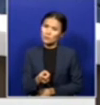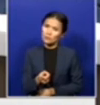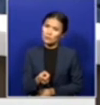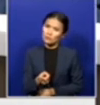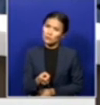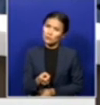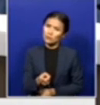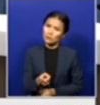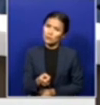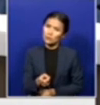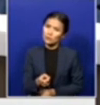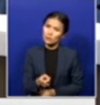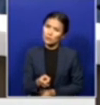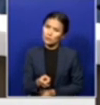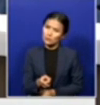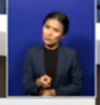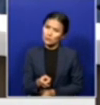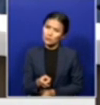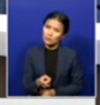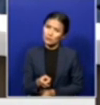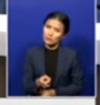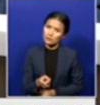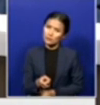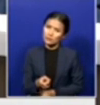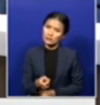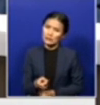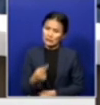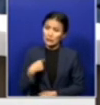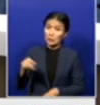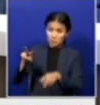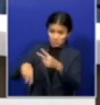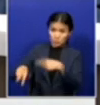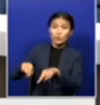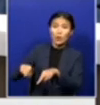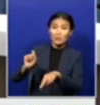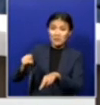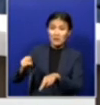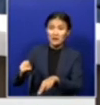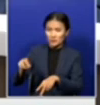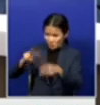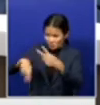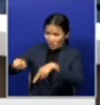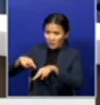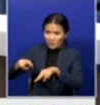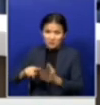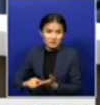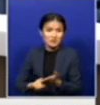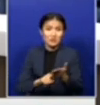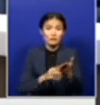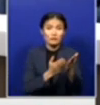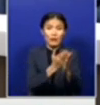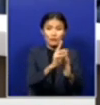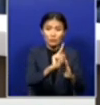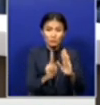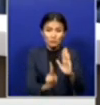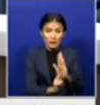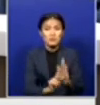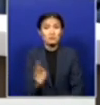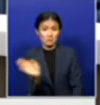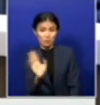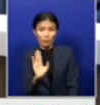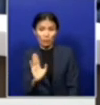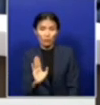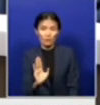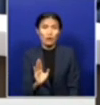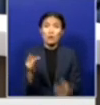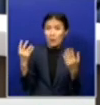ให้กับฝ่ายนิติบัญญัติได้ทราบเมื่อกี้ที่ท่านนายกได้กล่าวว่าจะแจ้งให้ทราบเมื่อสิ้นปีงบ